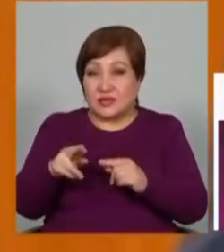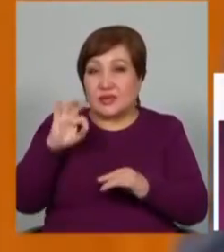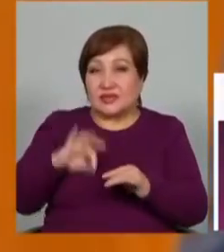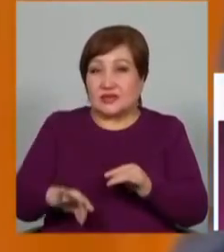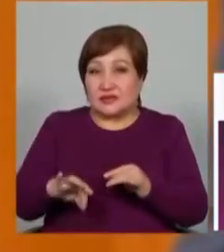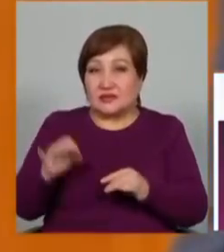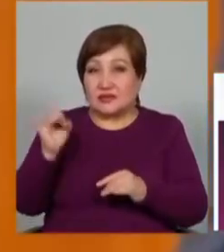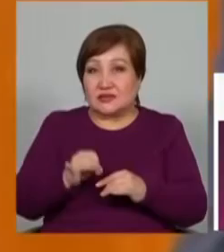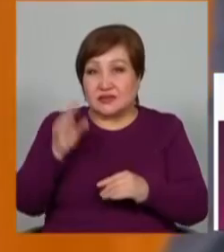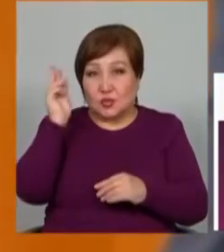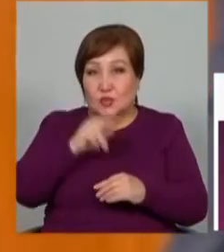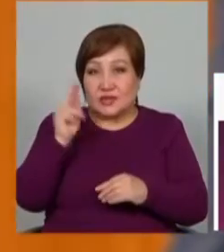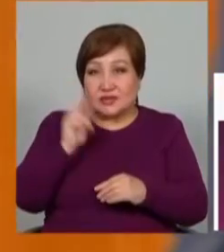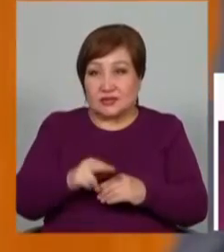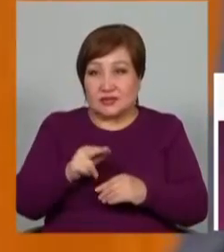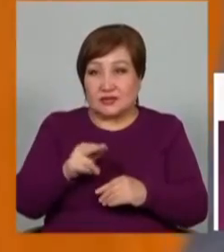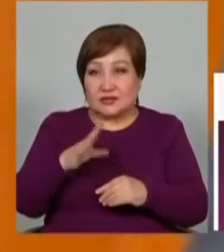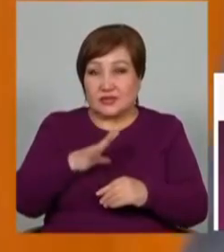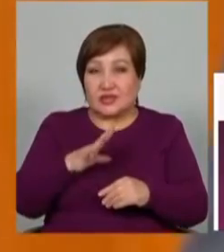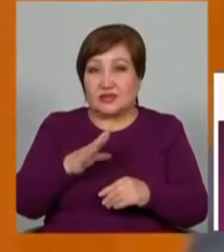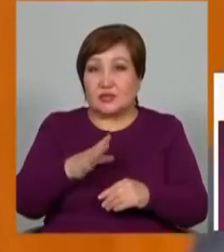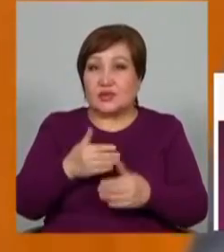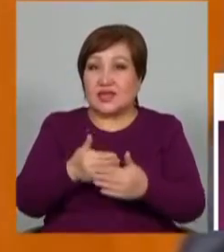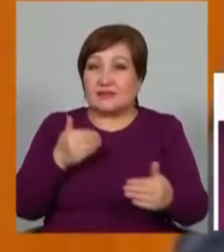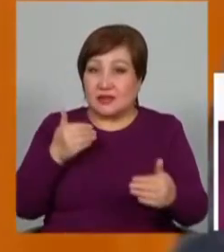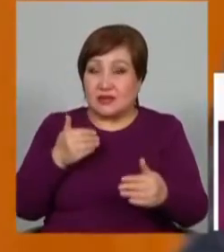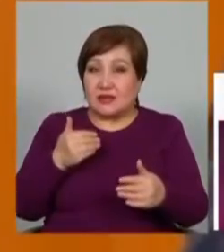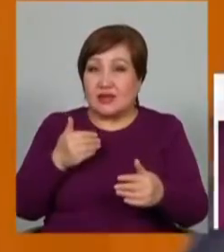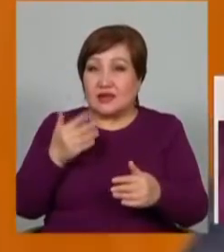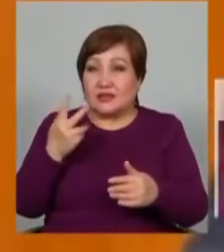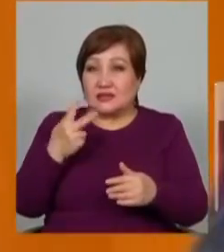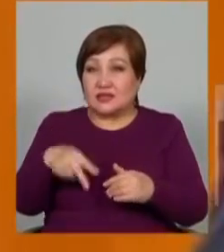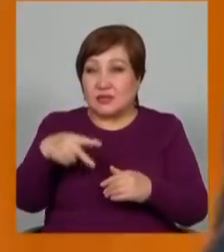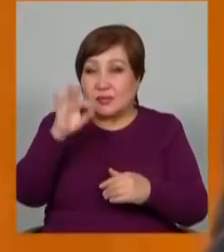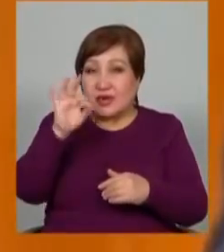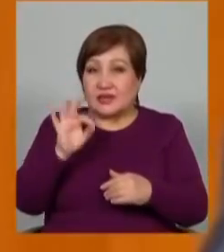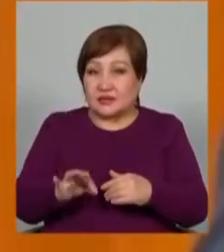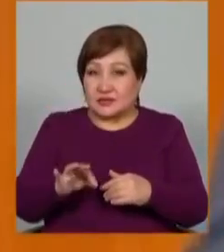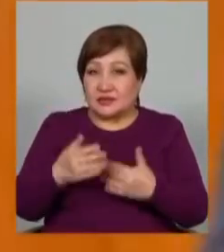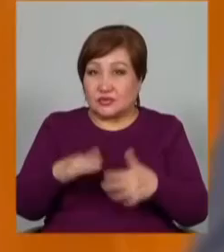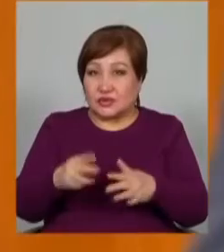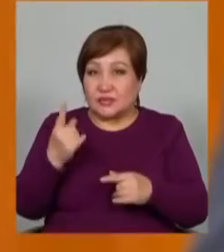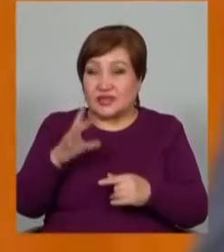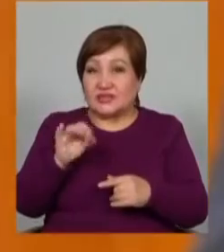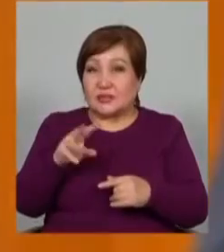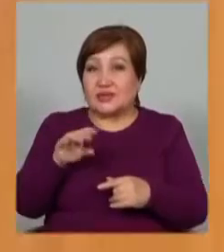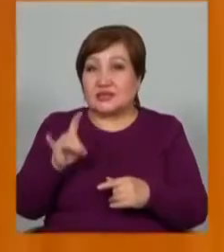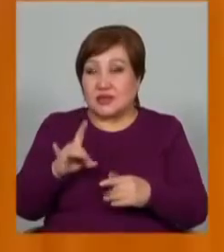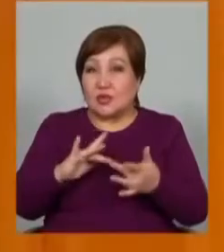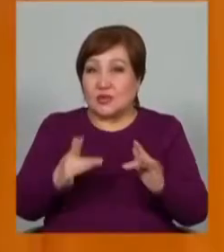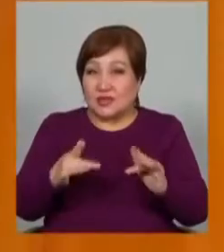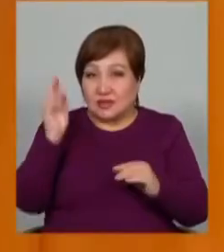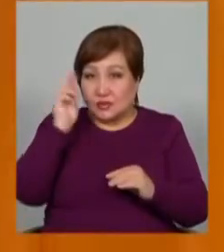отырып оқитындығын білген болатын алдын ала. Енді 20% ол өтті, бір семестр олар онлайн оқыды.